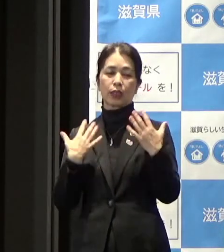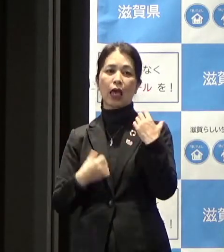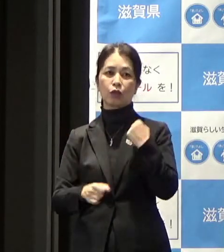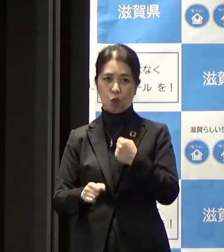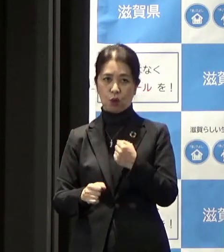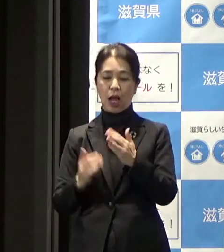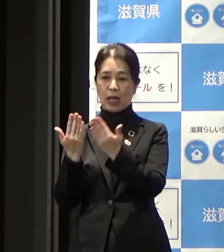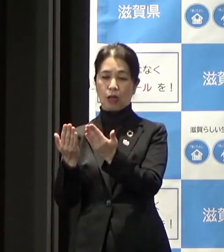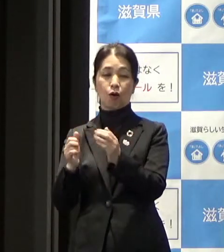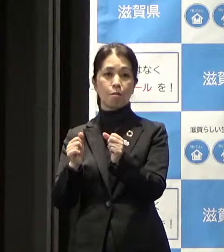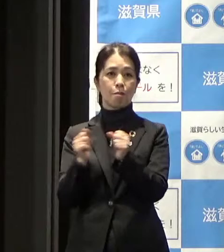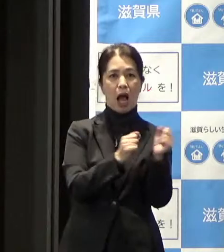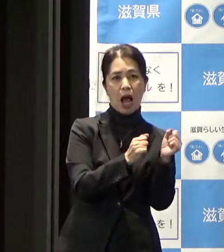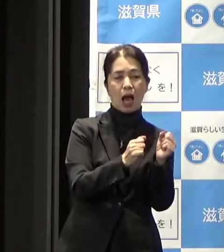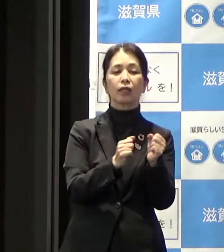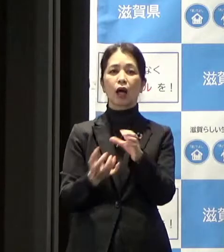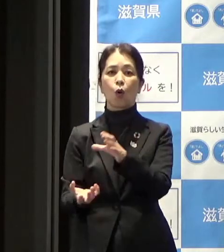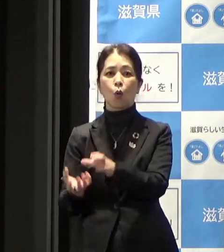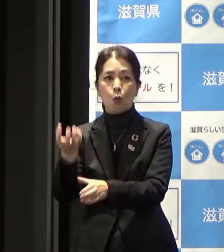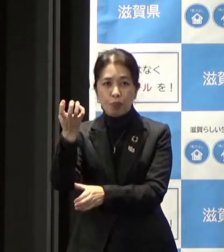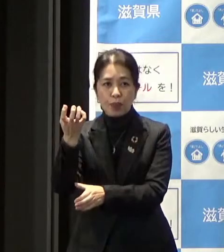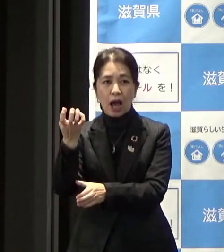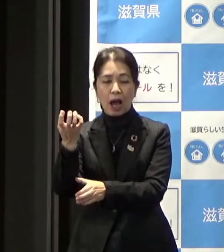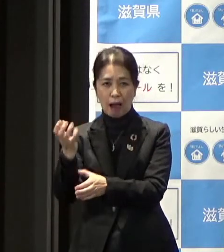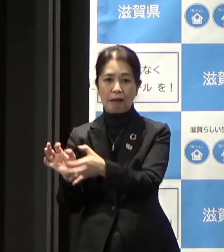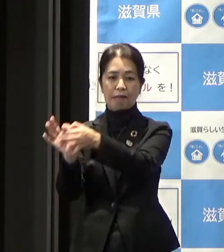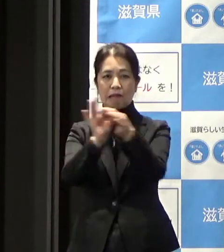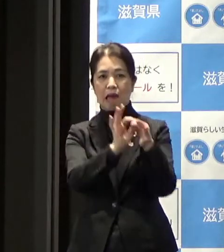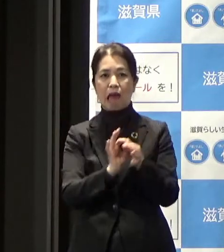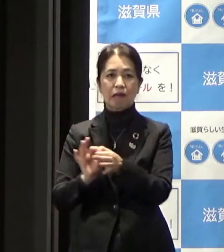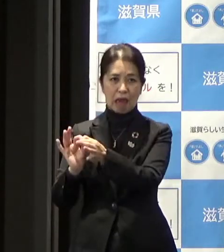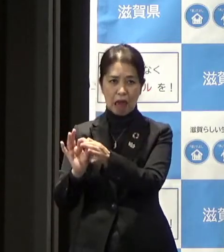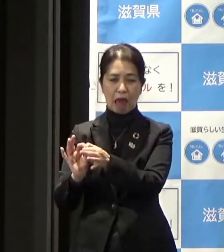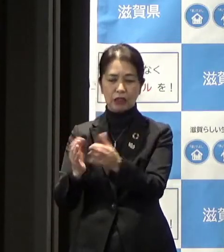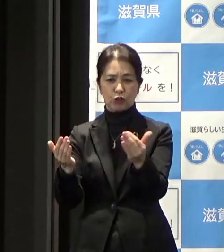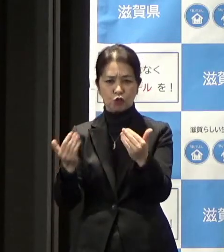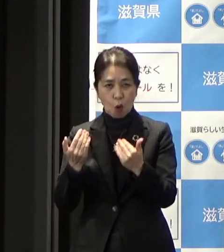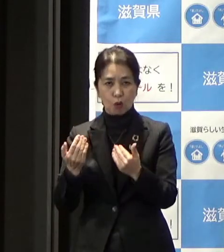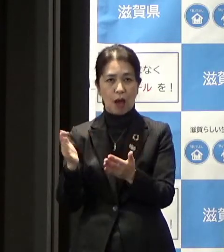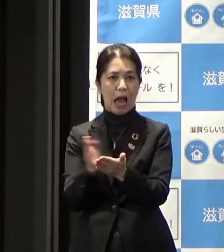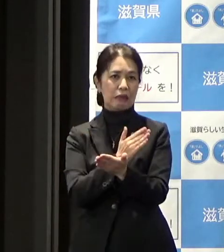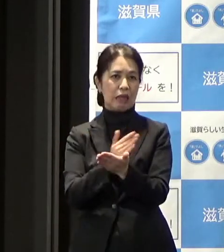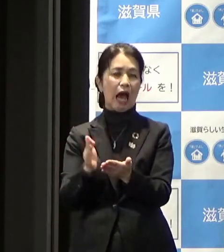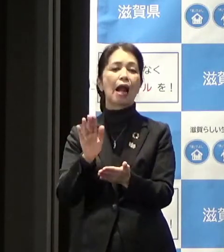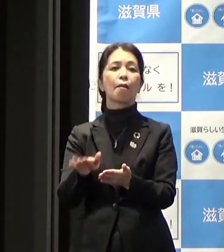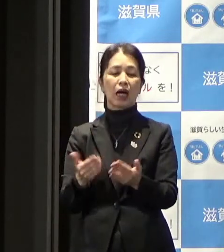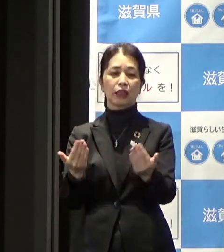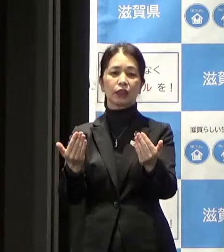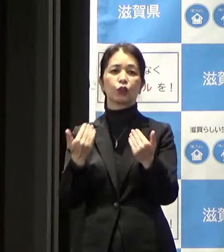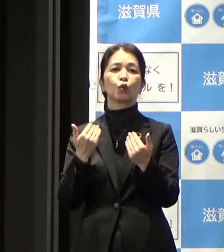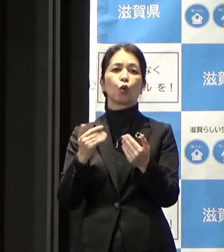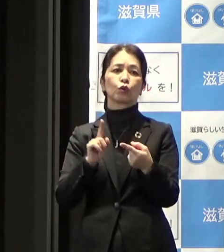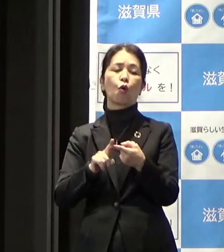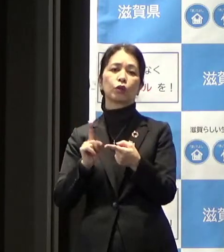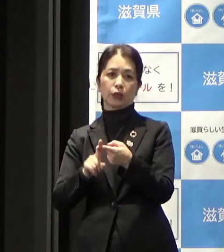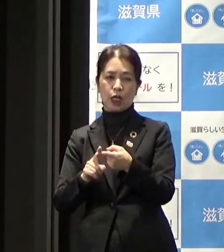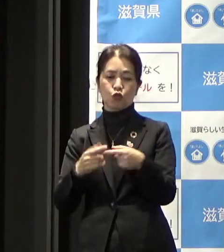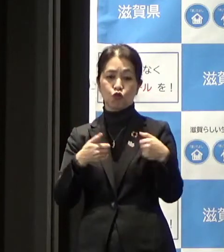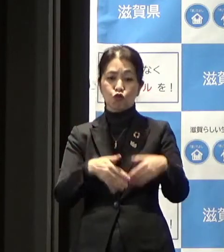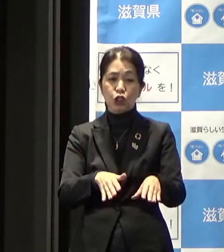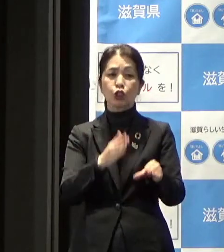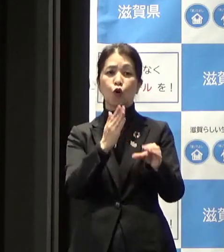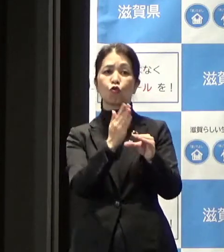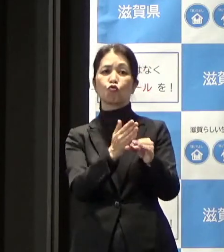等が発生し、連携した支援を要すると判断される場合には、必要に応じて出身の中学